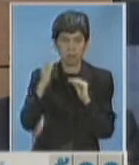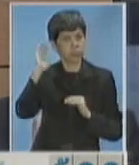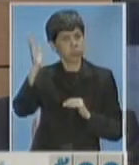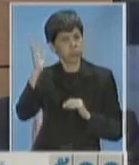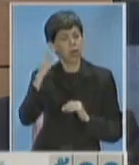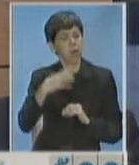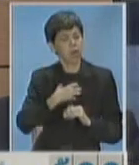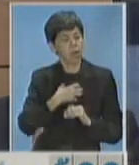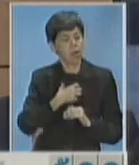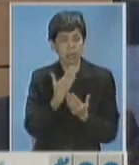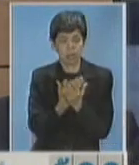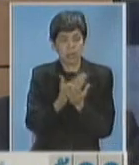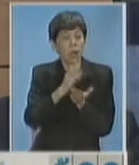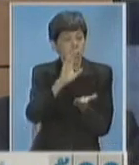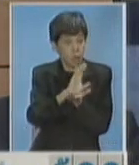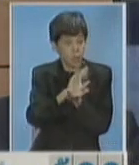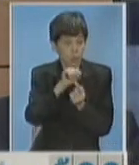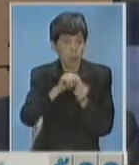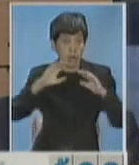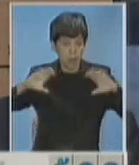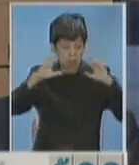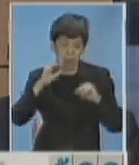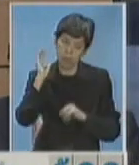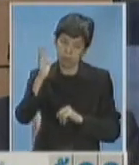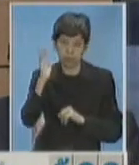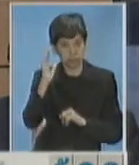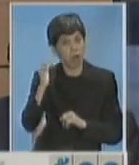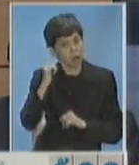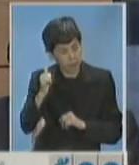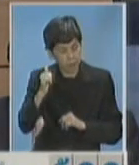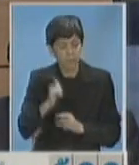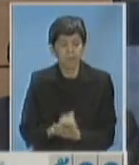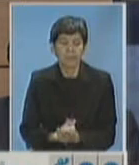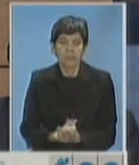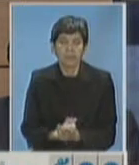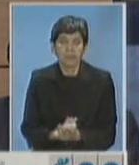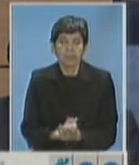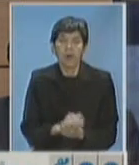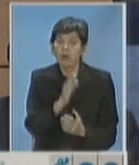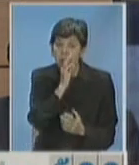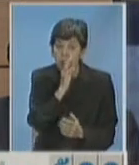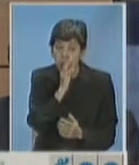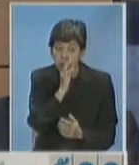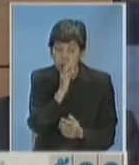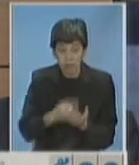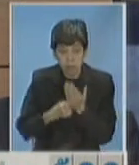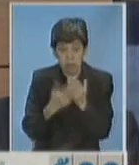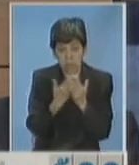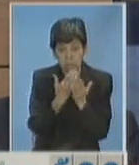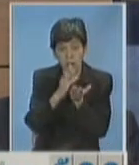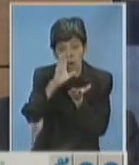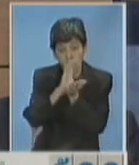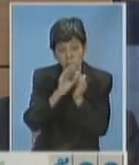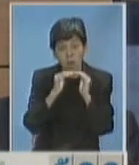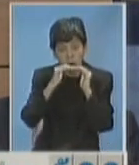ายงบประมาณของรัฐบาลได้อย่างเต็มที่เพราะถ้าใครเสนอปรับลดงบประม